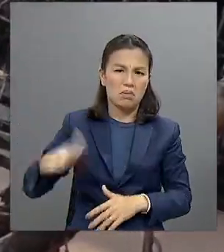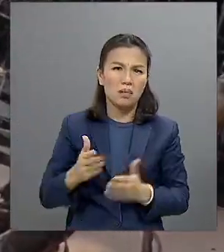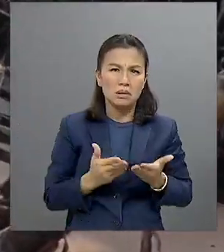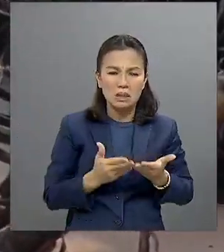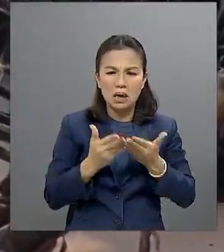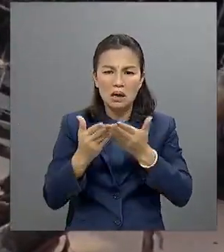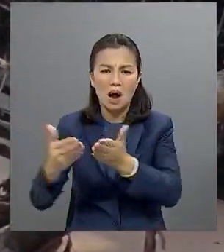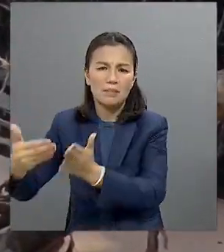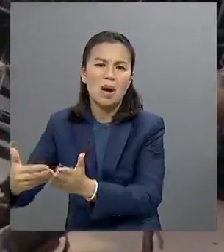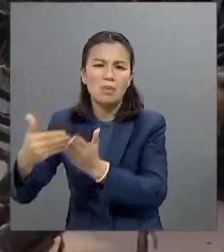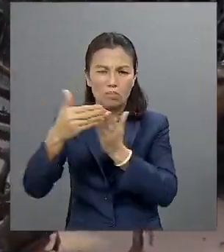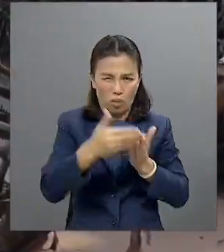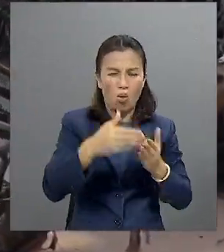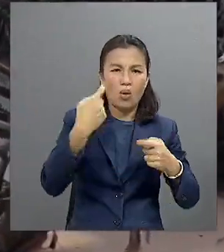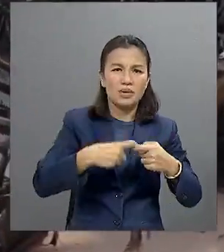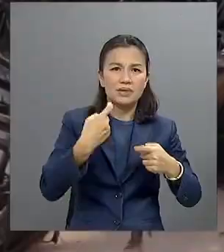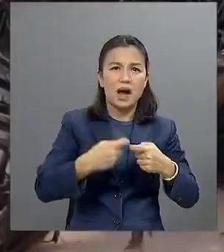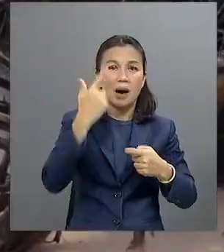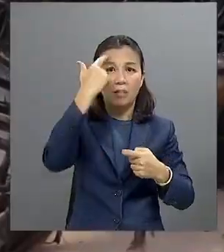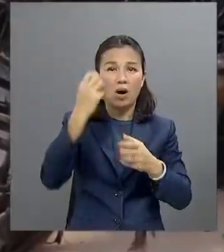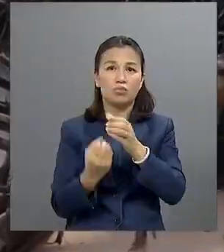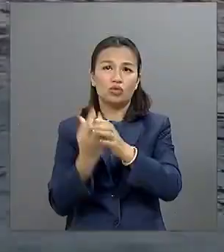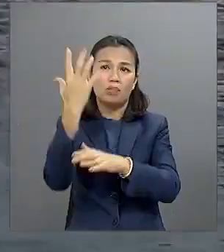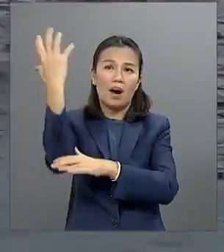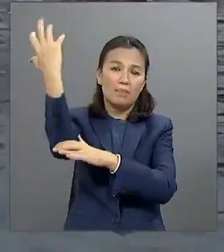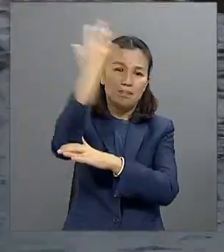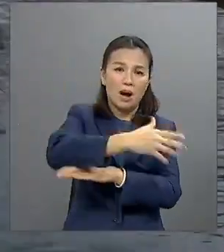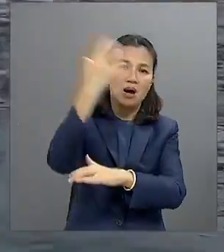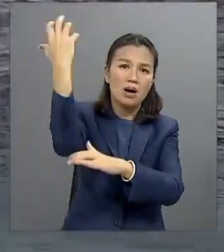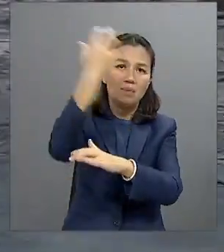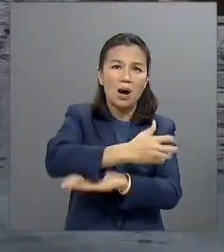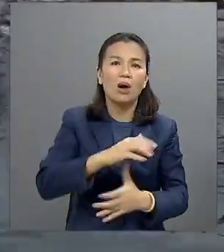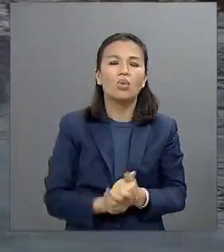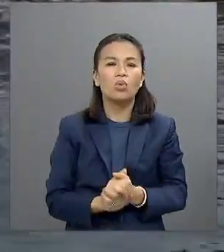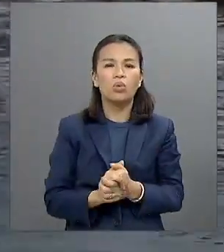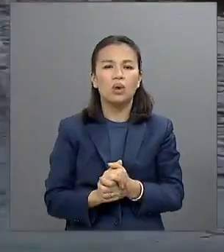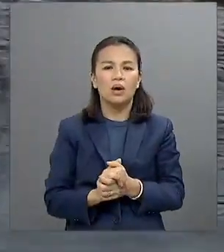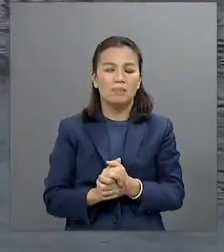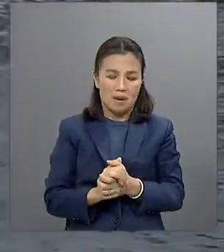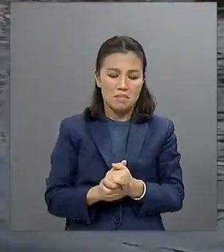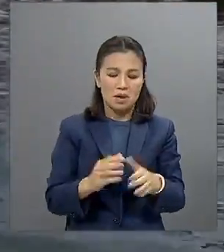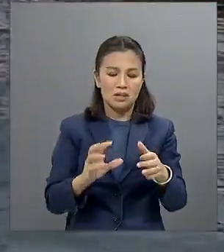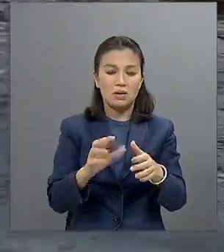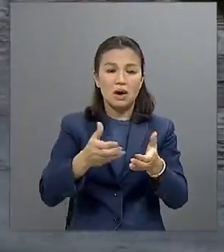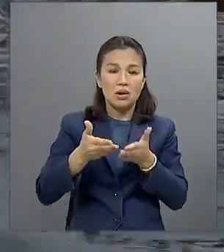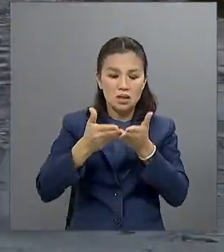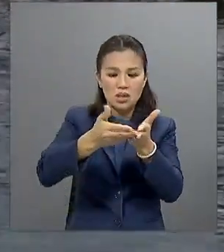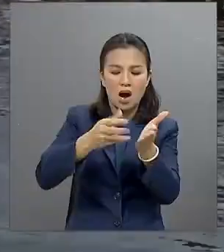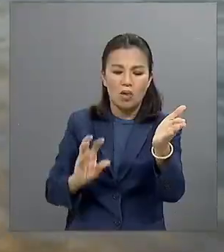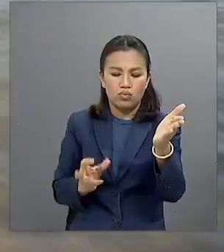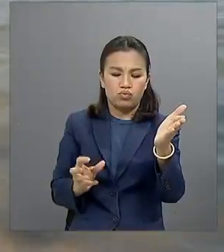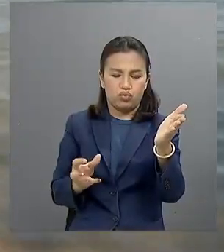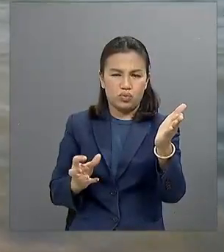ม้โค่นล้มกีดขวางร่องน้ำเรือหลายลำต้องเปลี่ยนใบพัดสัปดาห์ละหลายครั้งเลยนะคะรายได้เขาก็ลดลงต้นทุนก็เพิ่